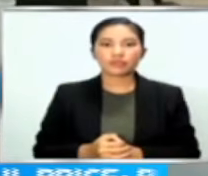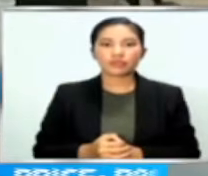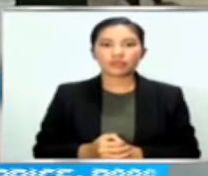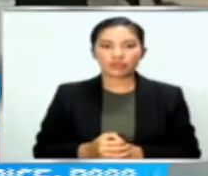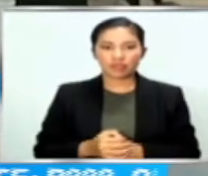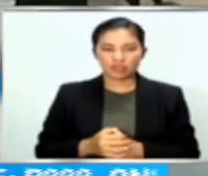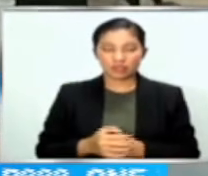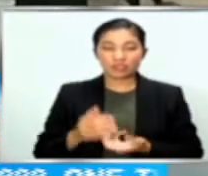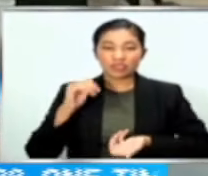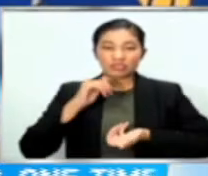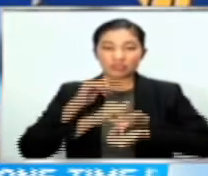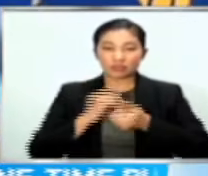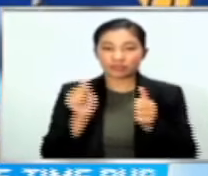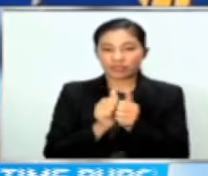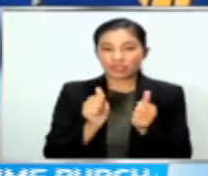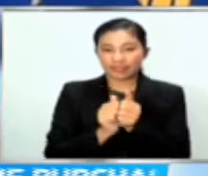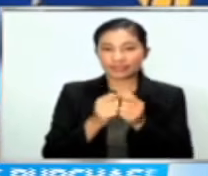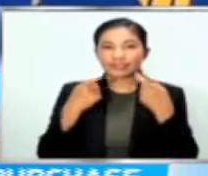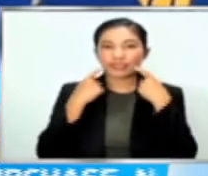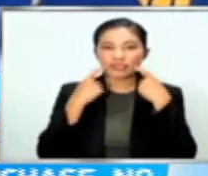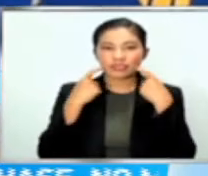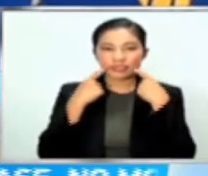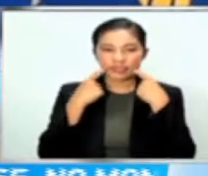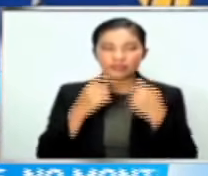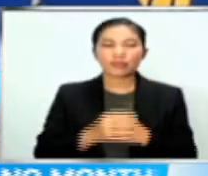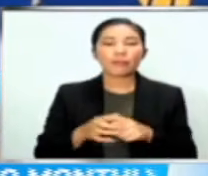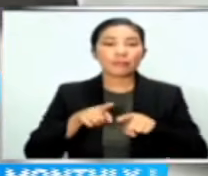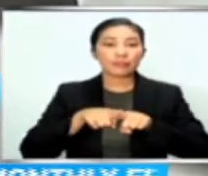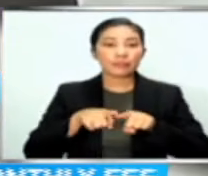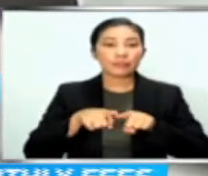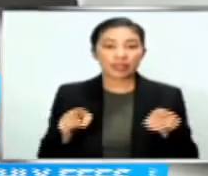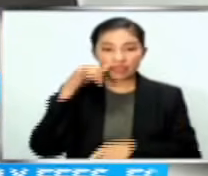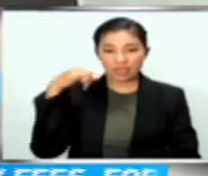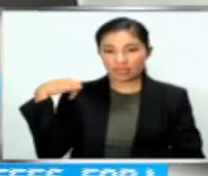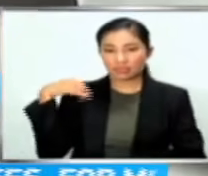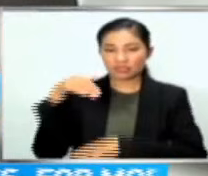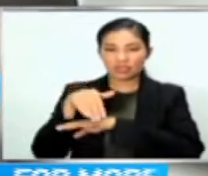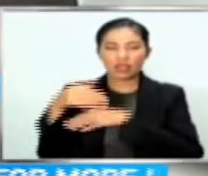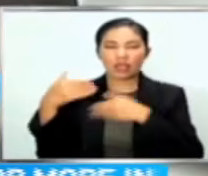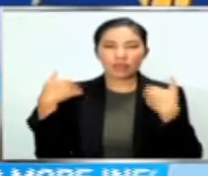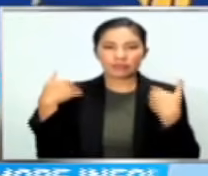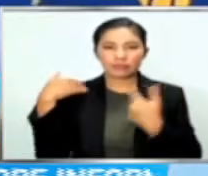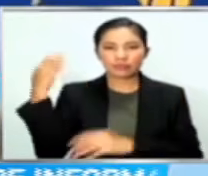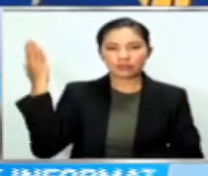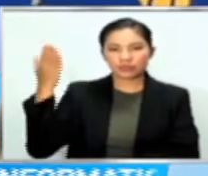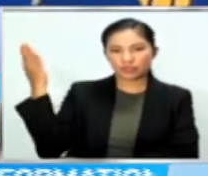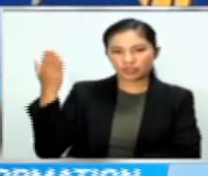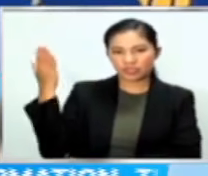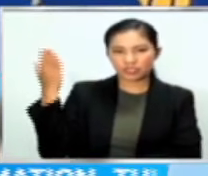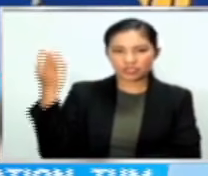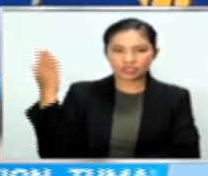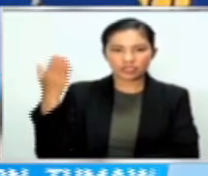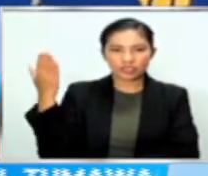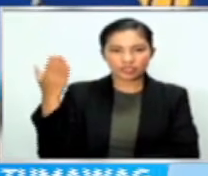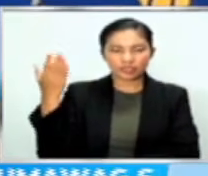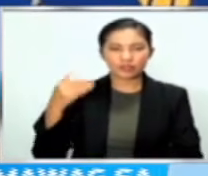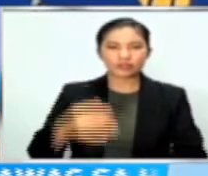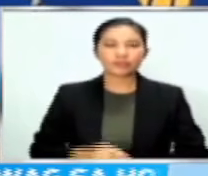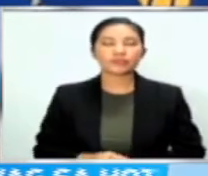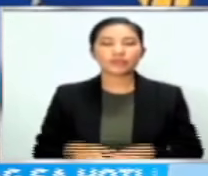kanyang talk to the people kagabi, tila nag-iba na ang tono ng Pangulo sa pagtakbo bilang pangalawang Pangulo. Running for